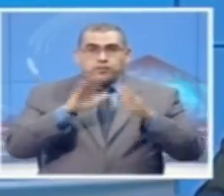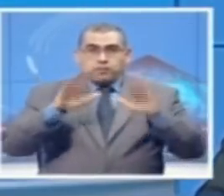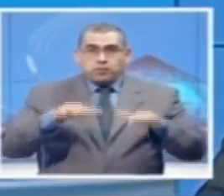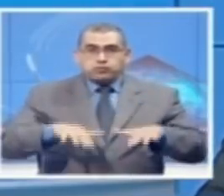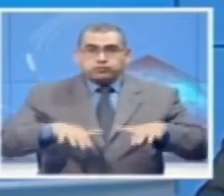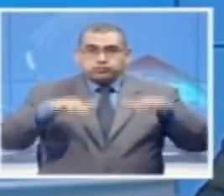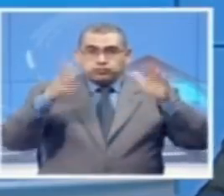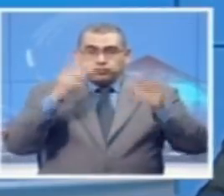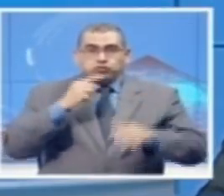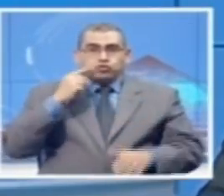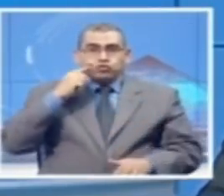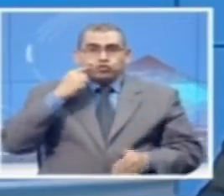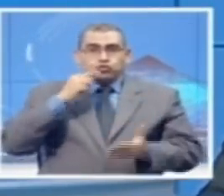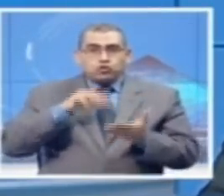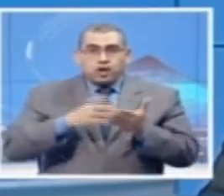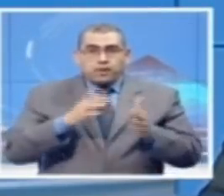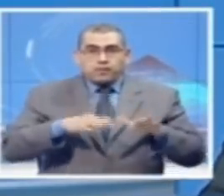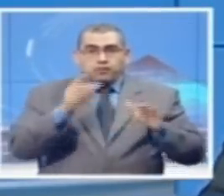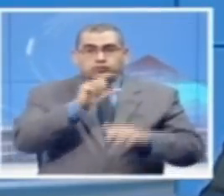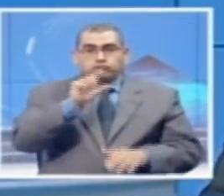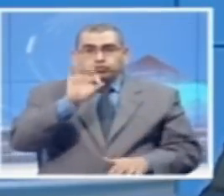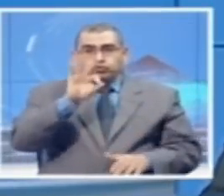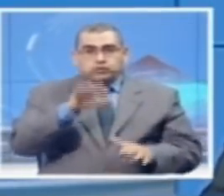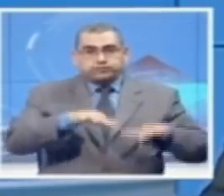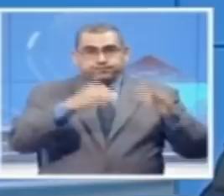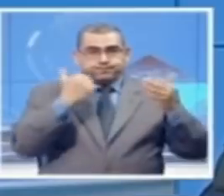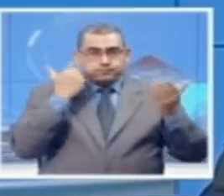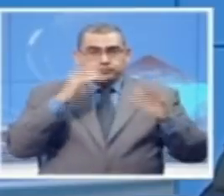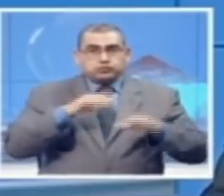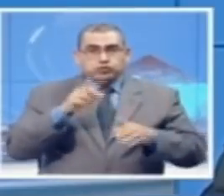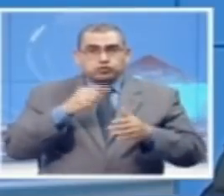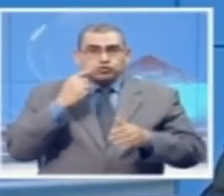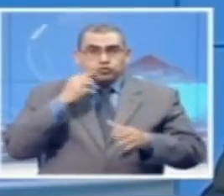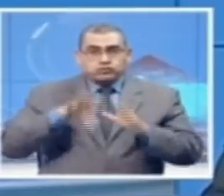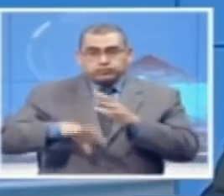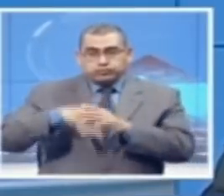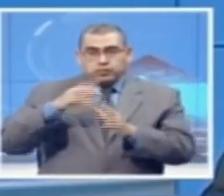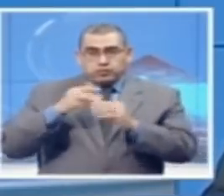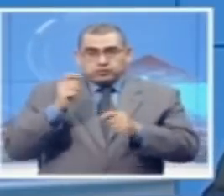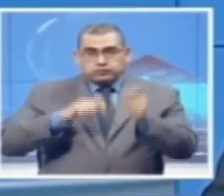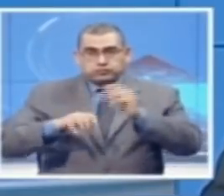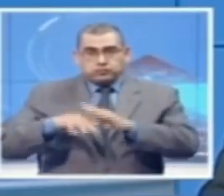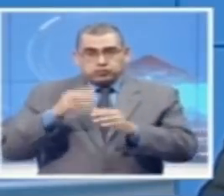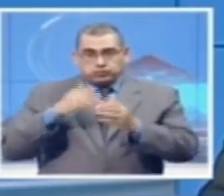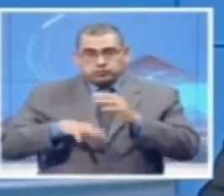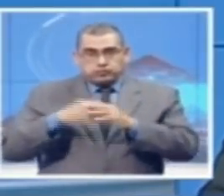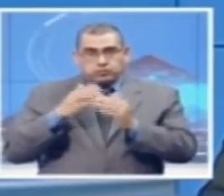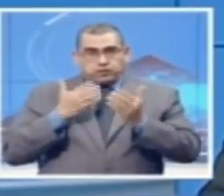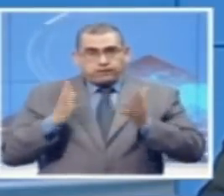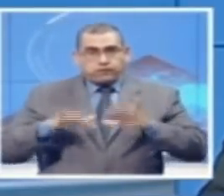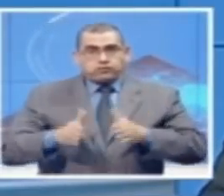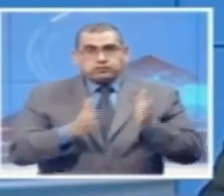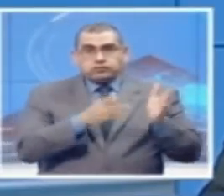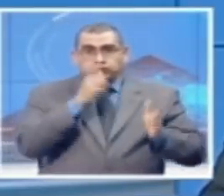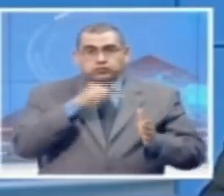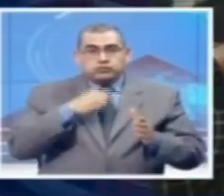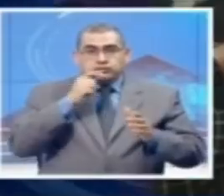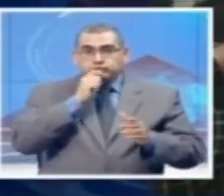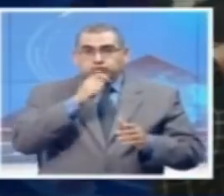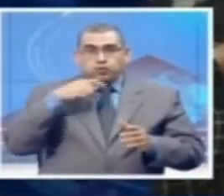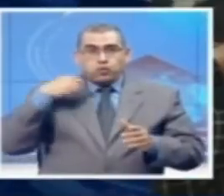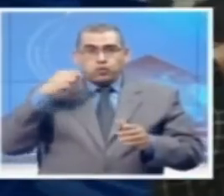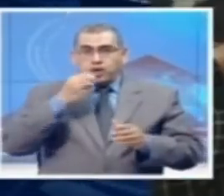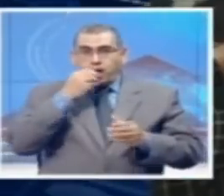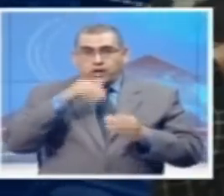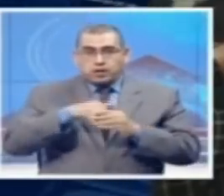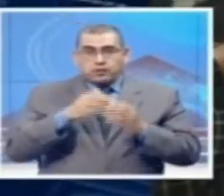كما يوجد مخزون سكر يكفي لثلاثة أشهر بجانب إنتاج السكر المحلي حاليا. يعني ذلك في تصريح لوزير